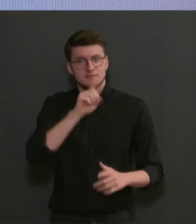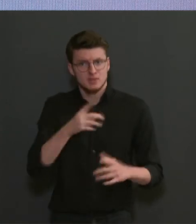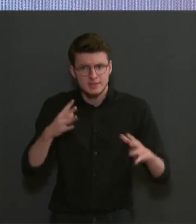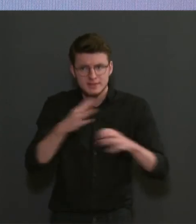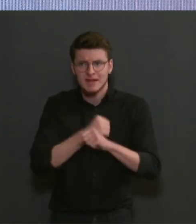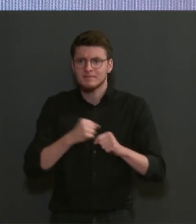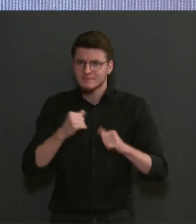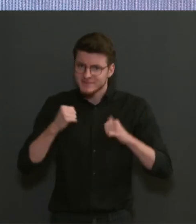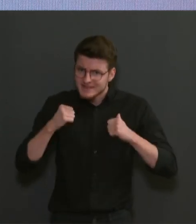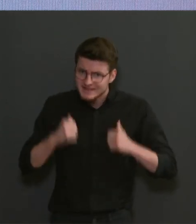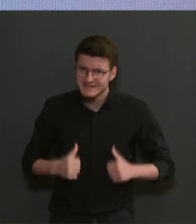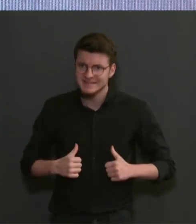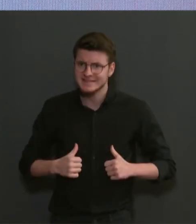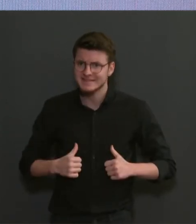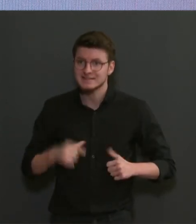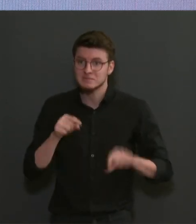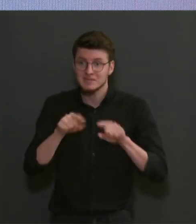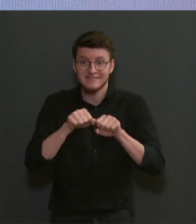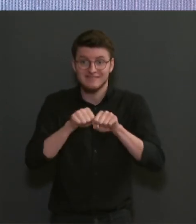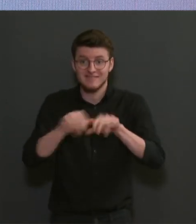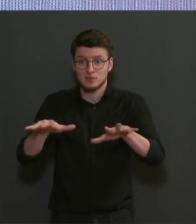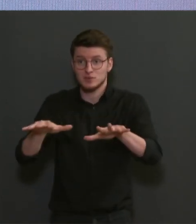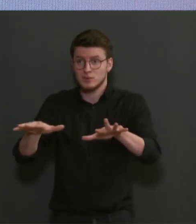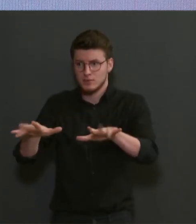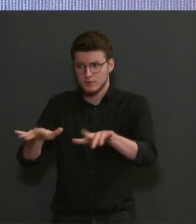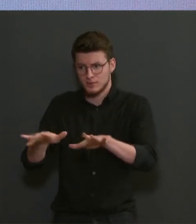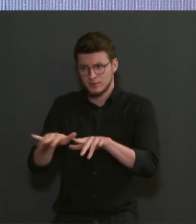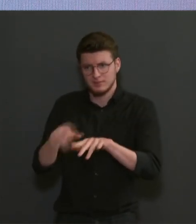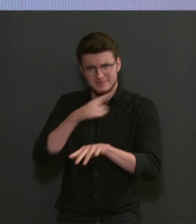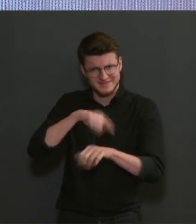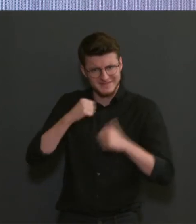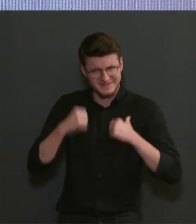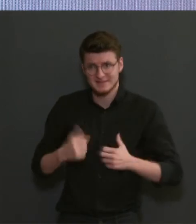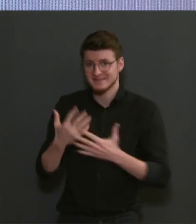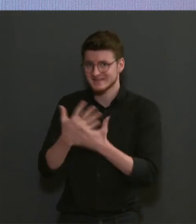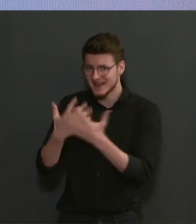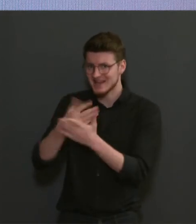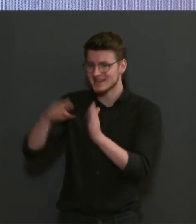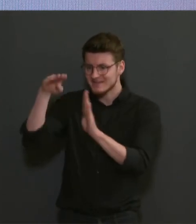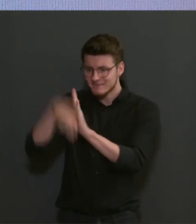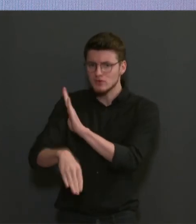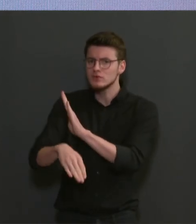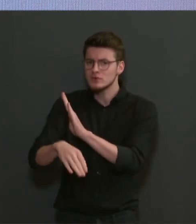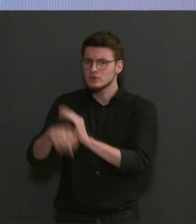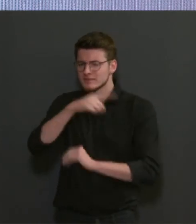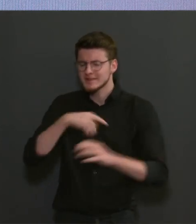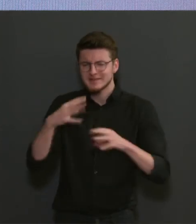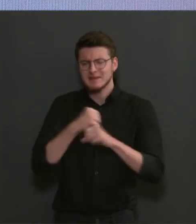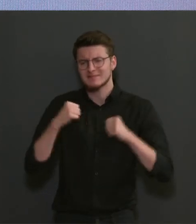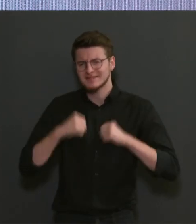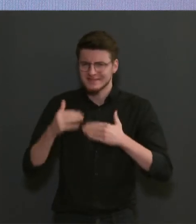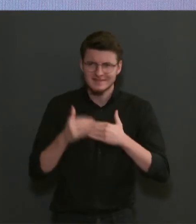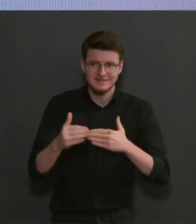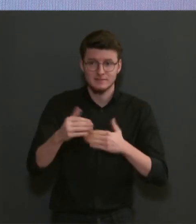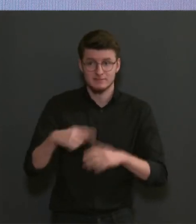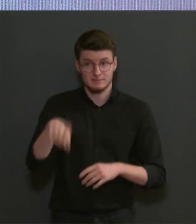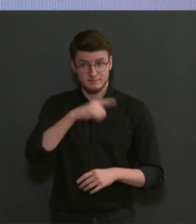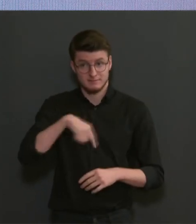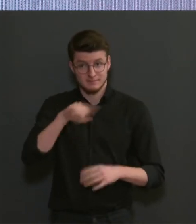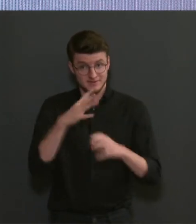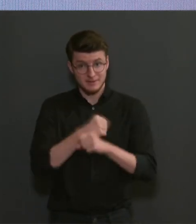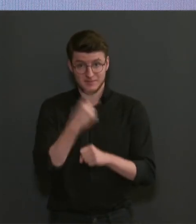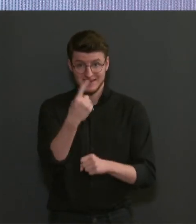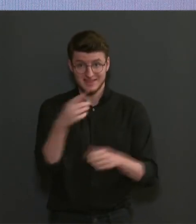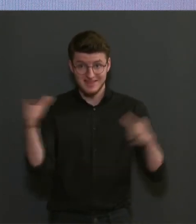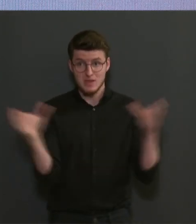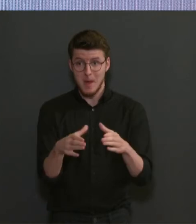om de kracht van het virus grondig te doen afnemen. Met één team van 11 miljoen mensen staan we